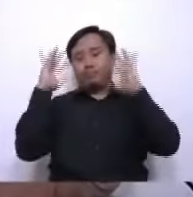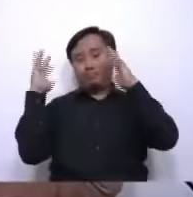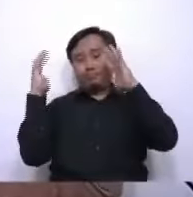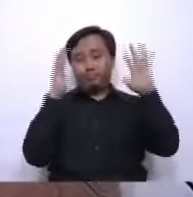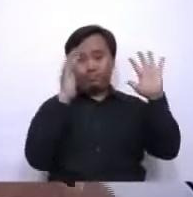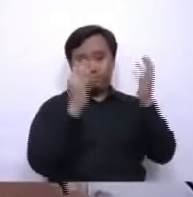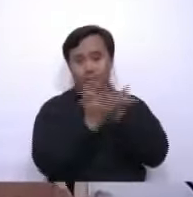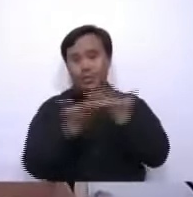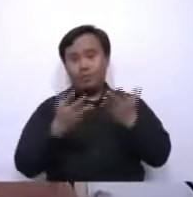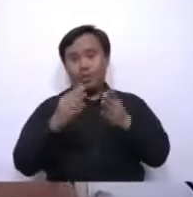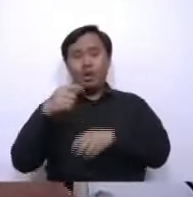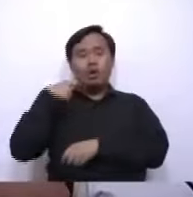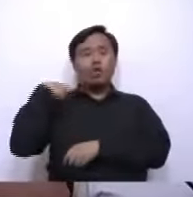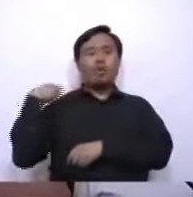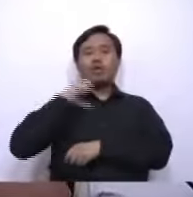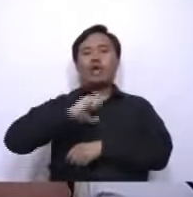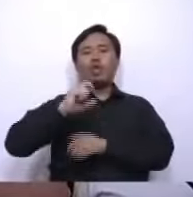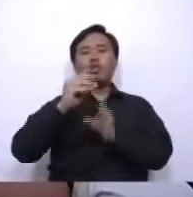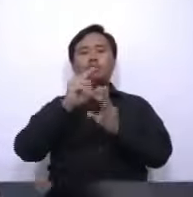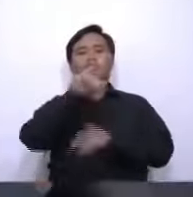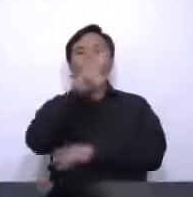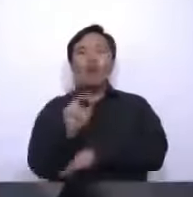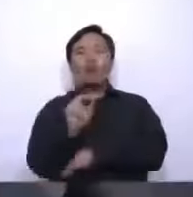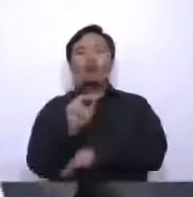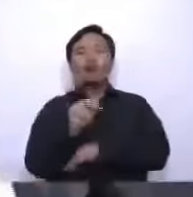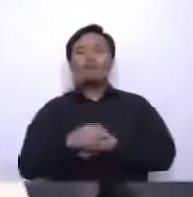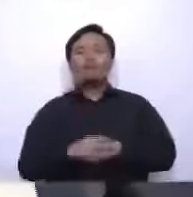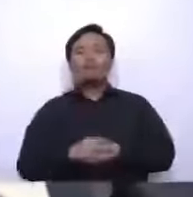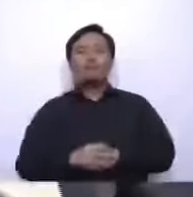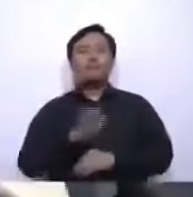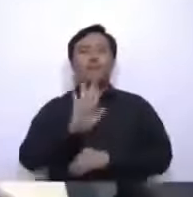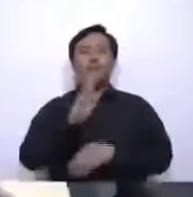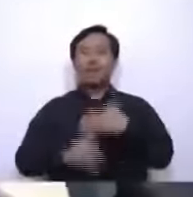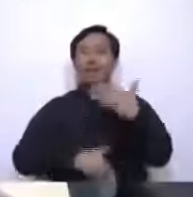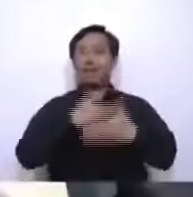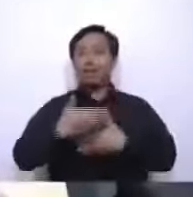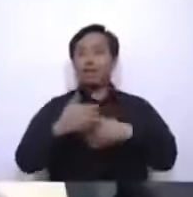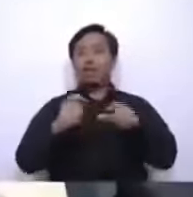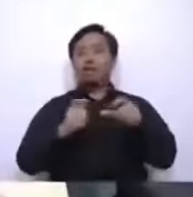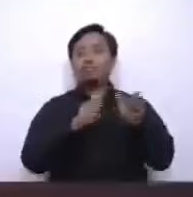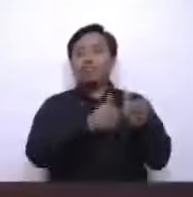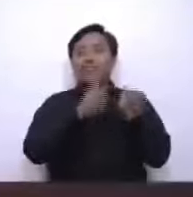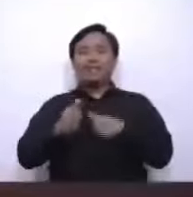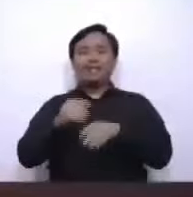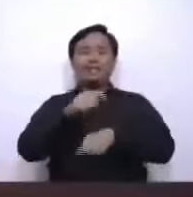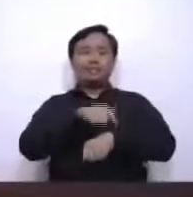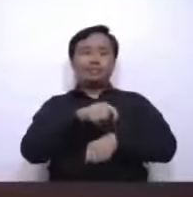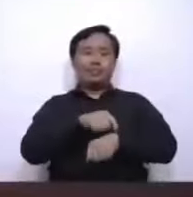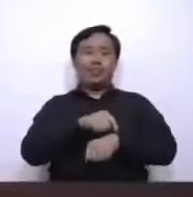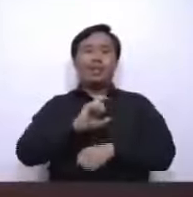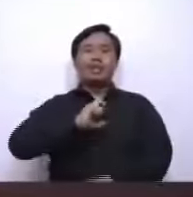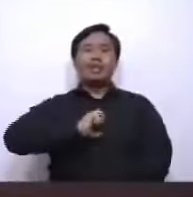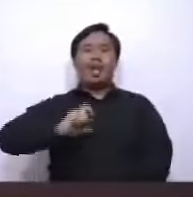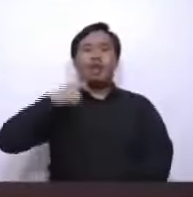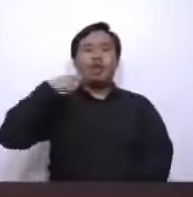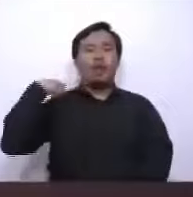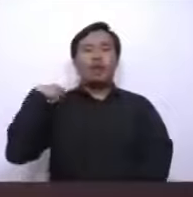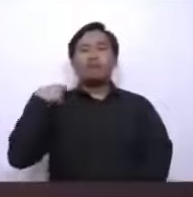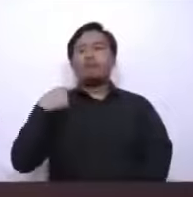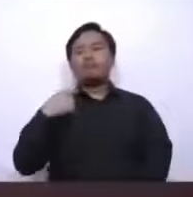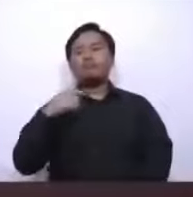seluruh calon gubernur Provinsi Jawa Barat. Nanti di sesi selanjutnya giliran Cawagub yang akan